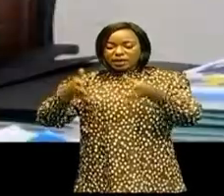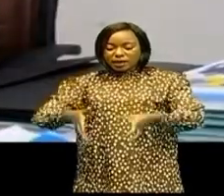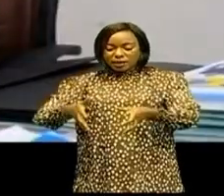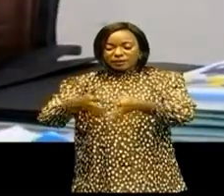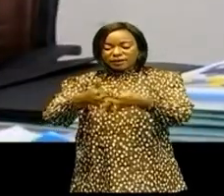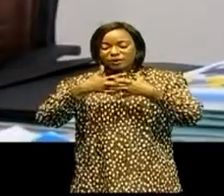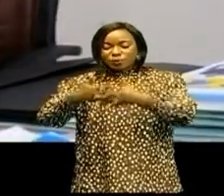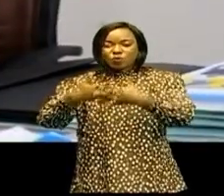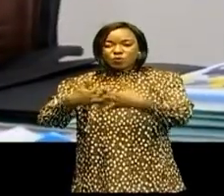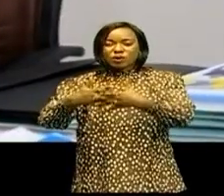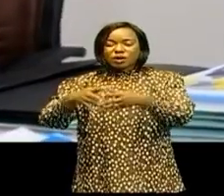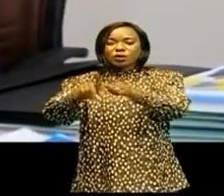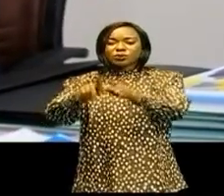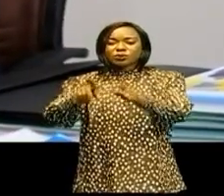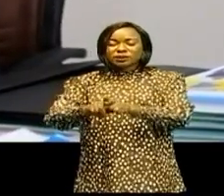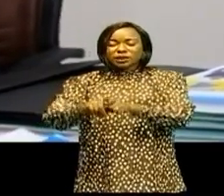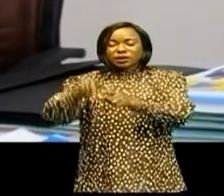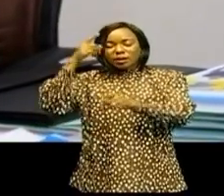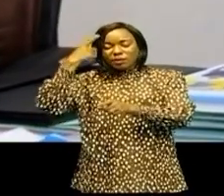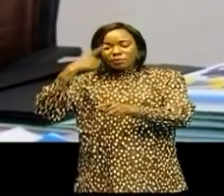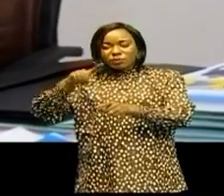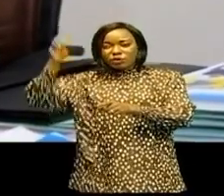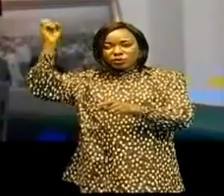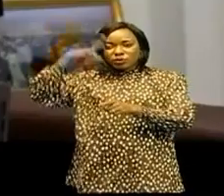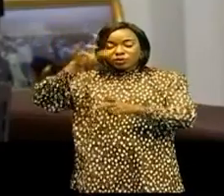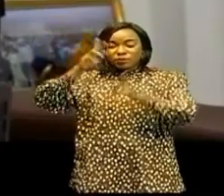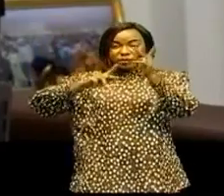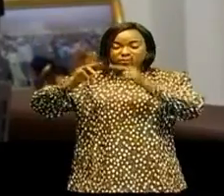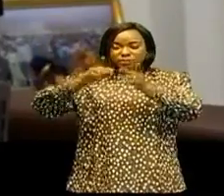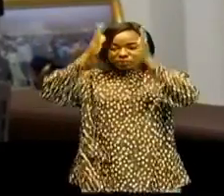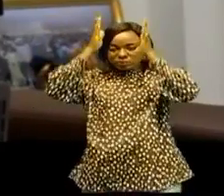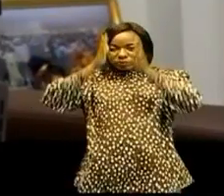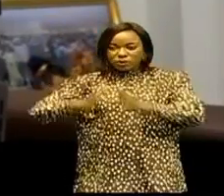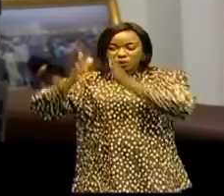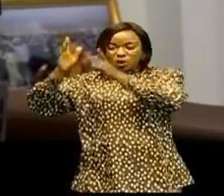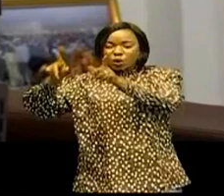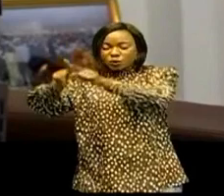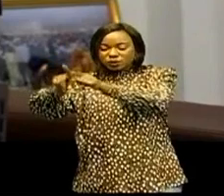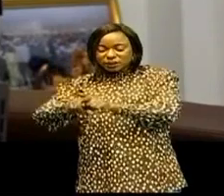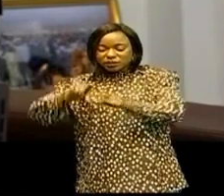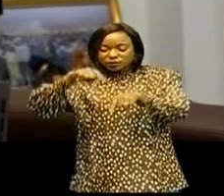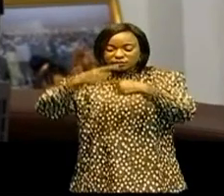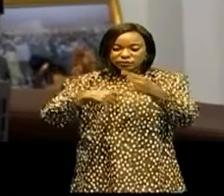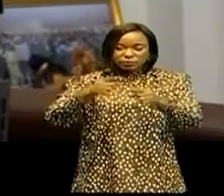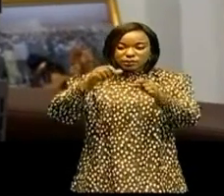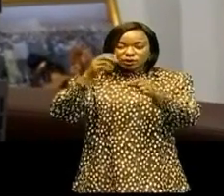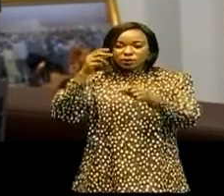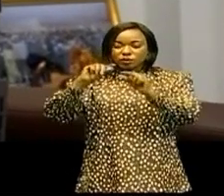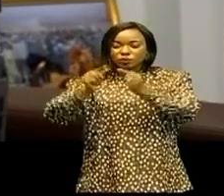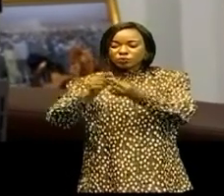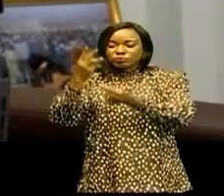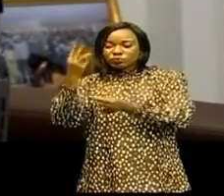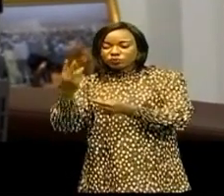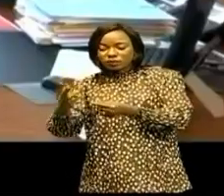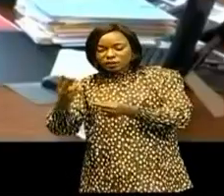autonomisation de l'éclairage public, redémarrage du groupe 3 de la centrale hydroélectrique de la